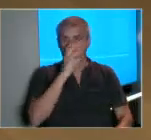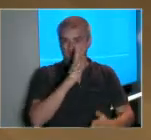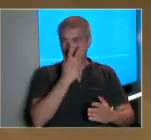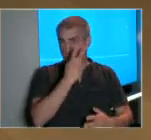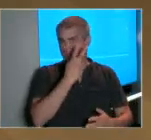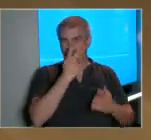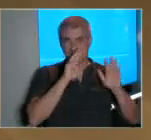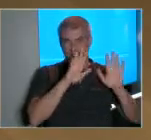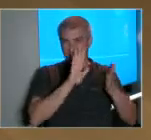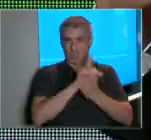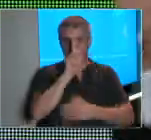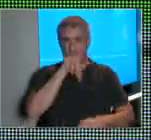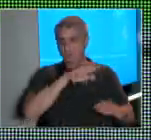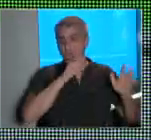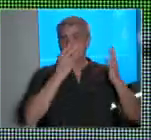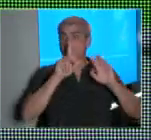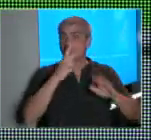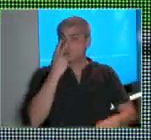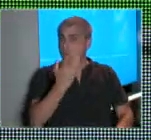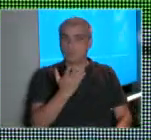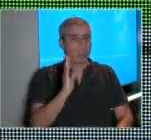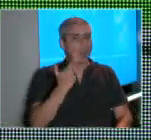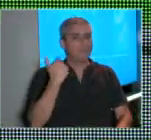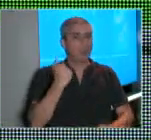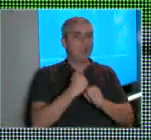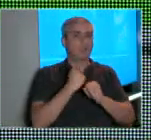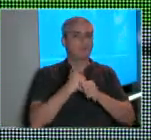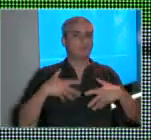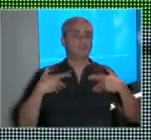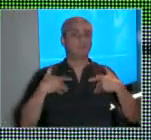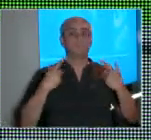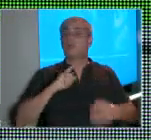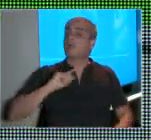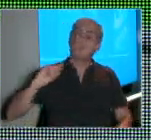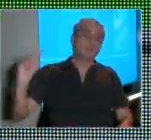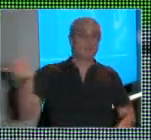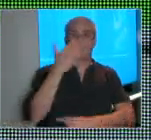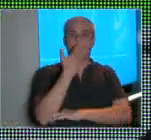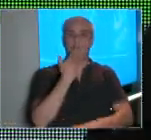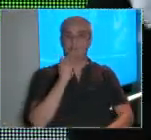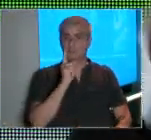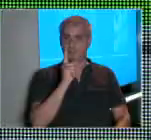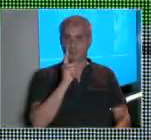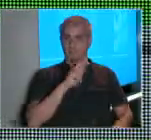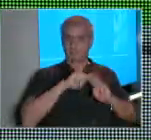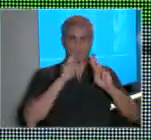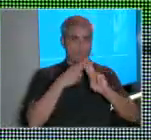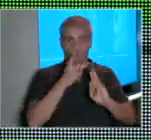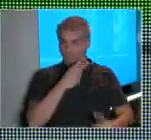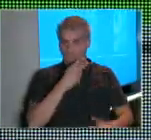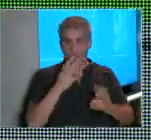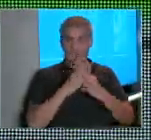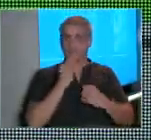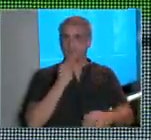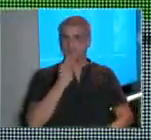בנובמבר 1947. בואו נראה על מה יצאו במחול בכל מדינת ישראל וברחבי העולם בני